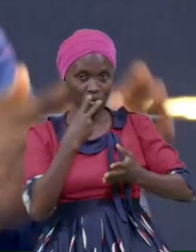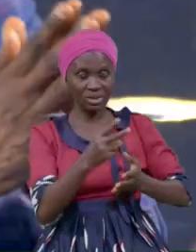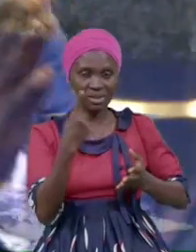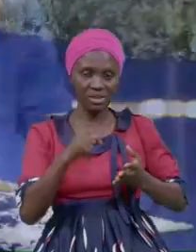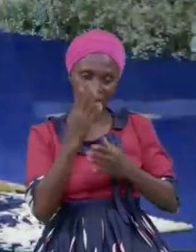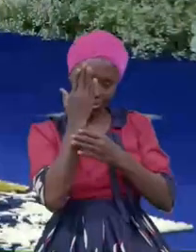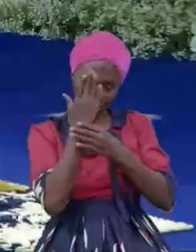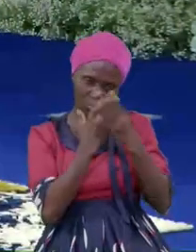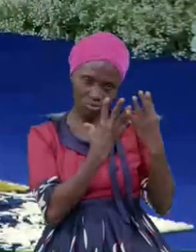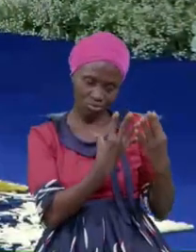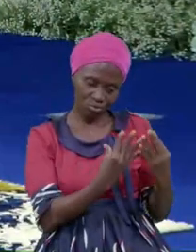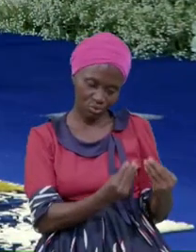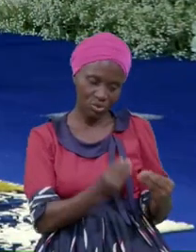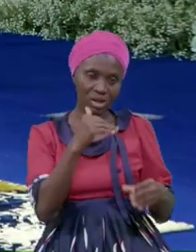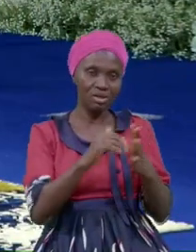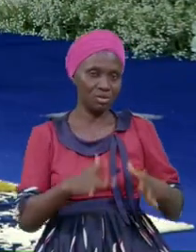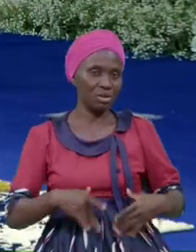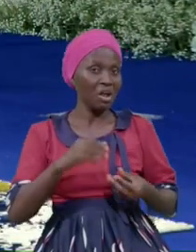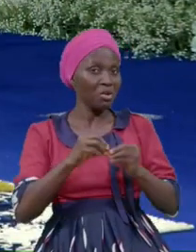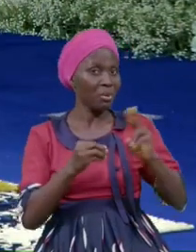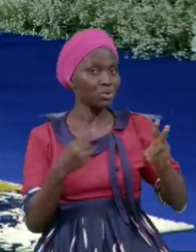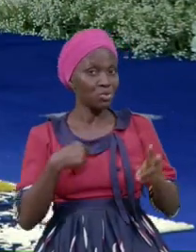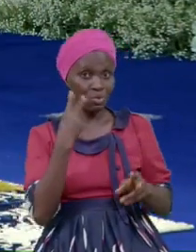la tranquillité dans ta vie. Il a vu